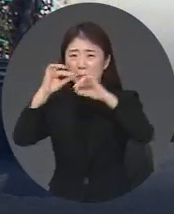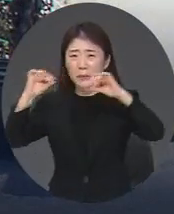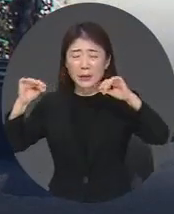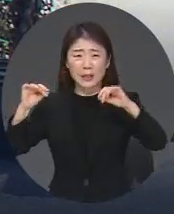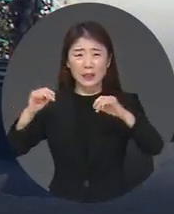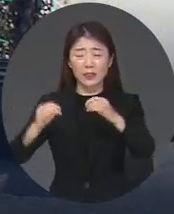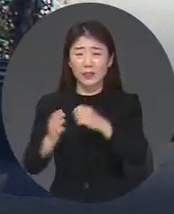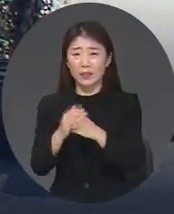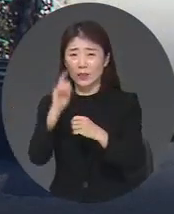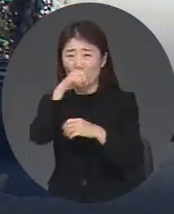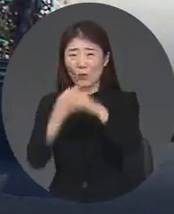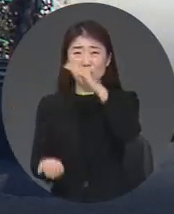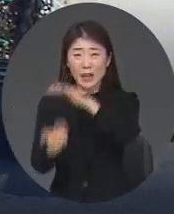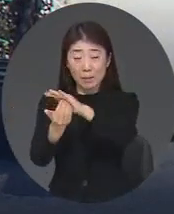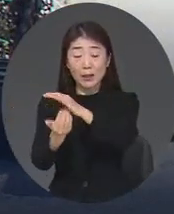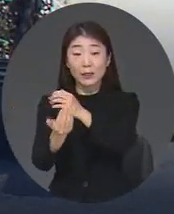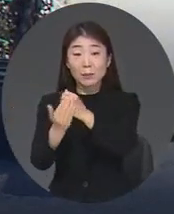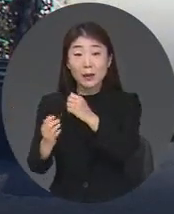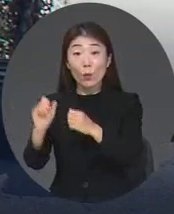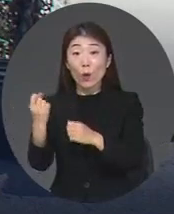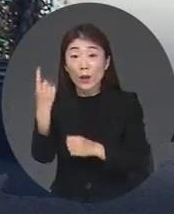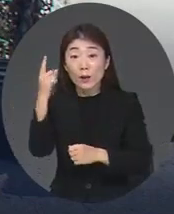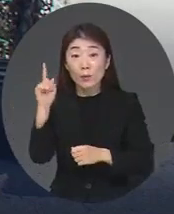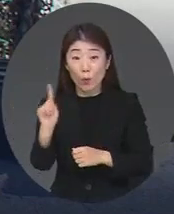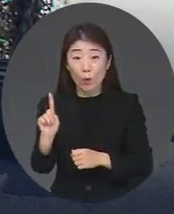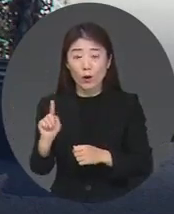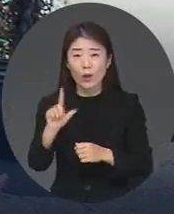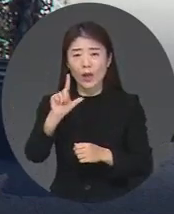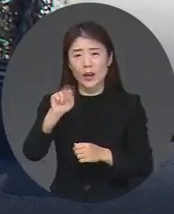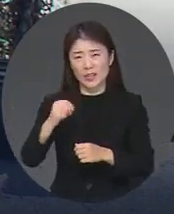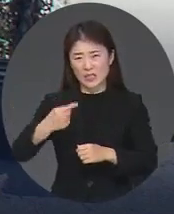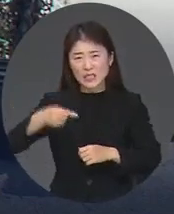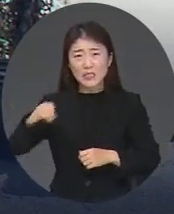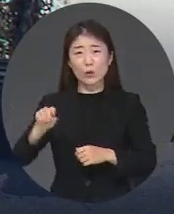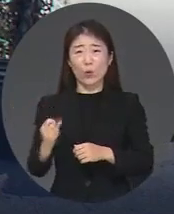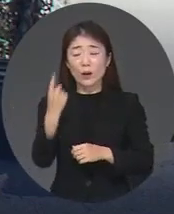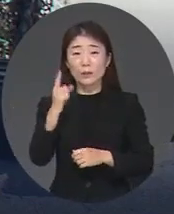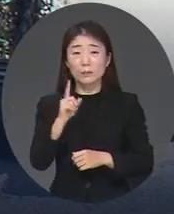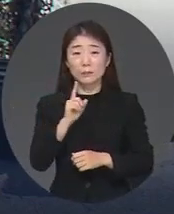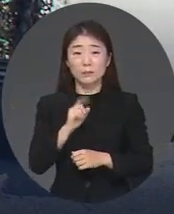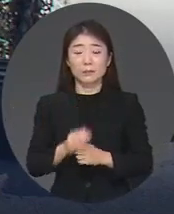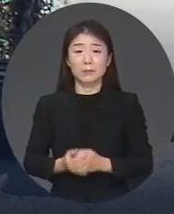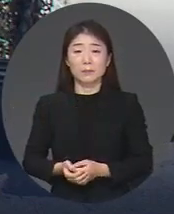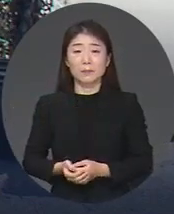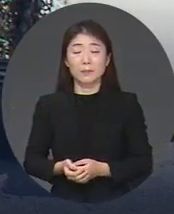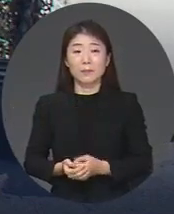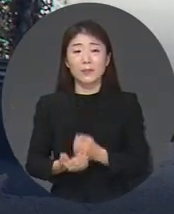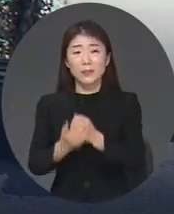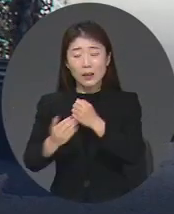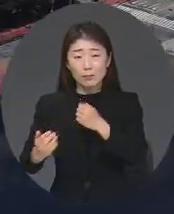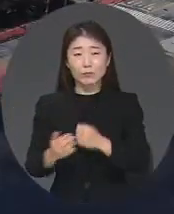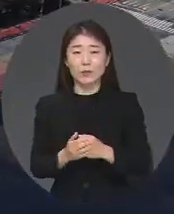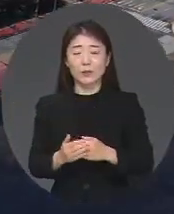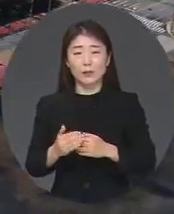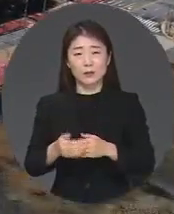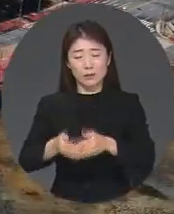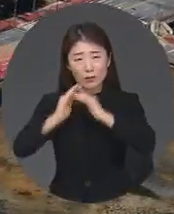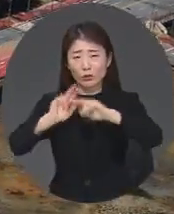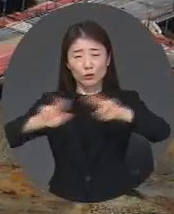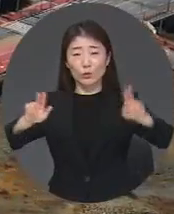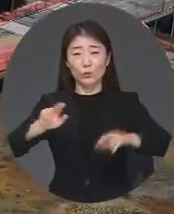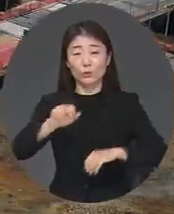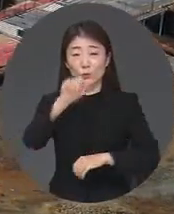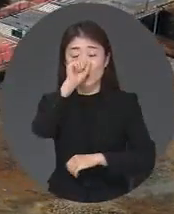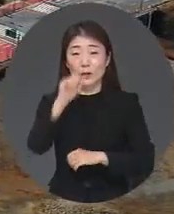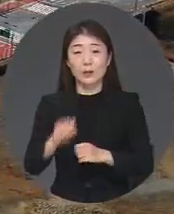이 광양만권의 대기오염을 심화시키는 환경유해 시설이라고 볼 수밖에 없습니다. 그래서 그 계획은 철회돼야 된다. LNG